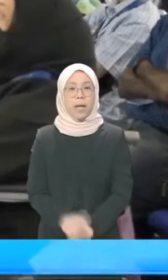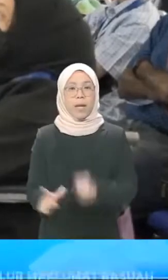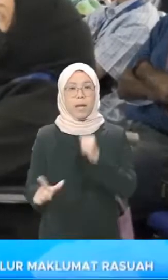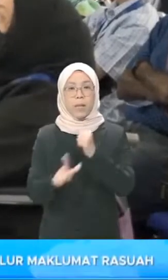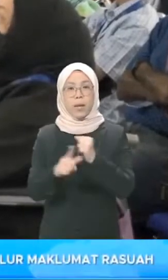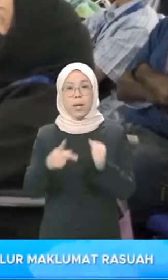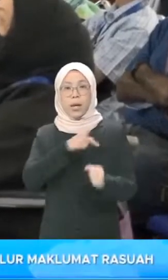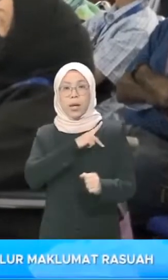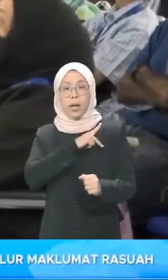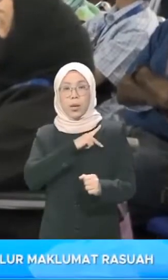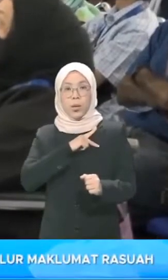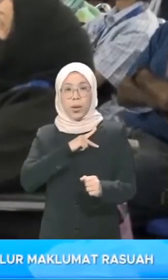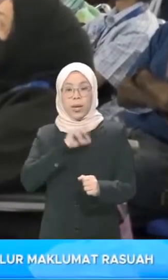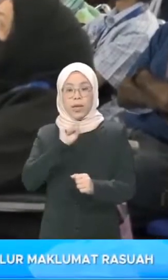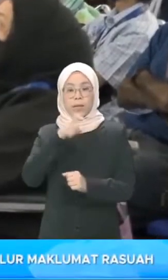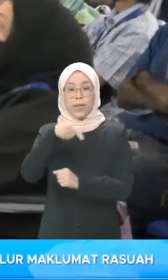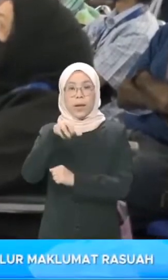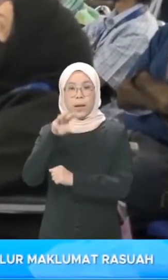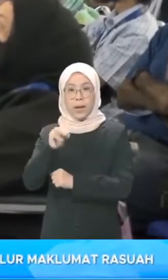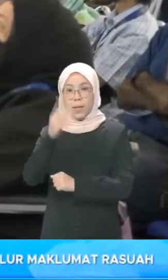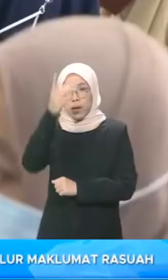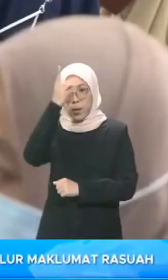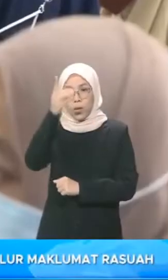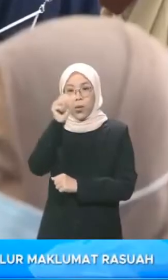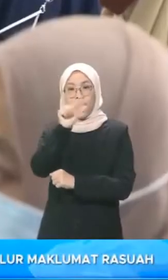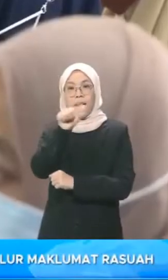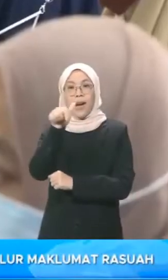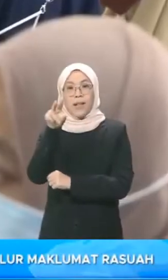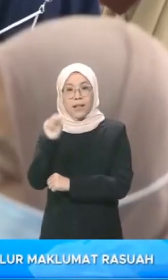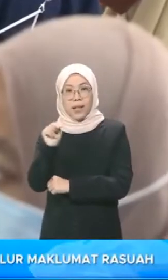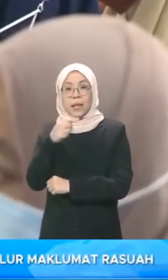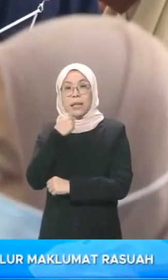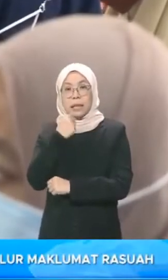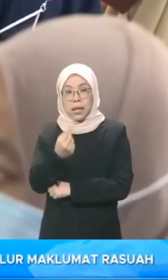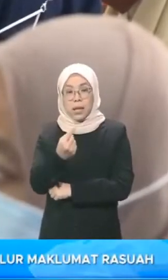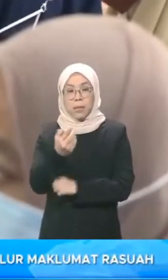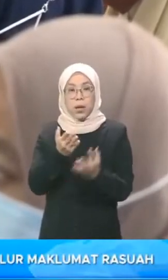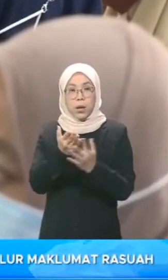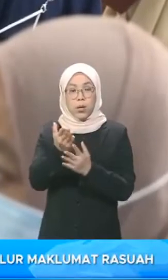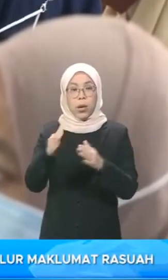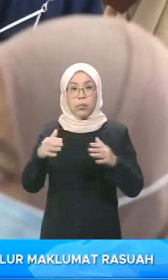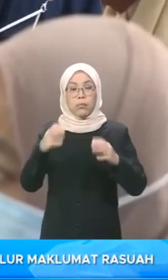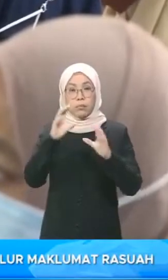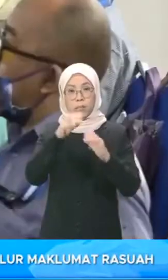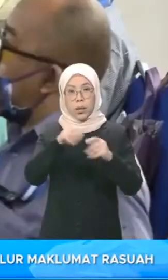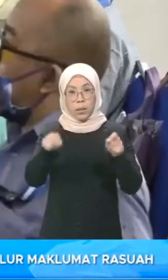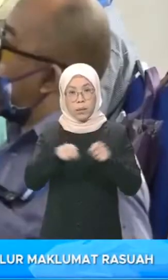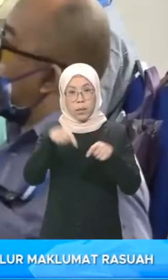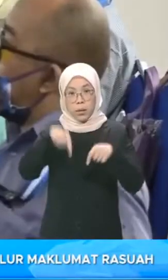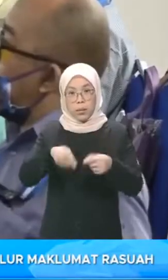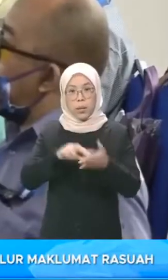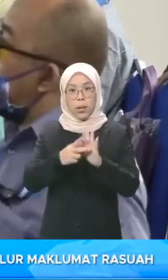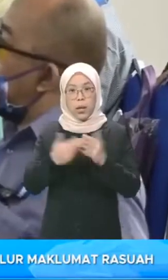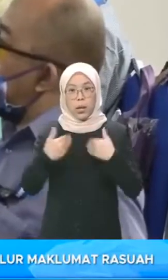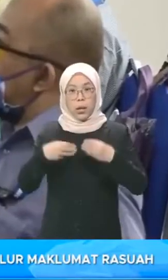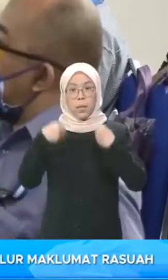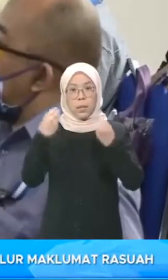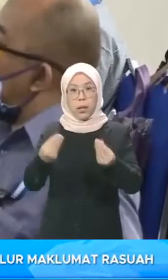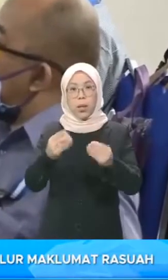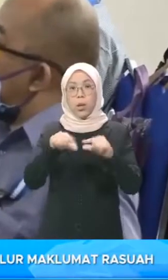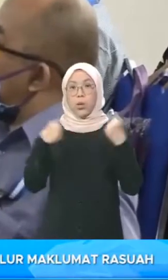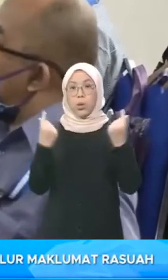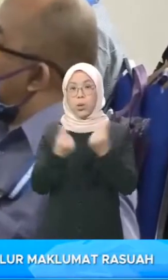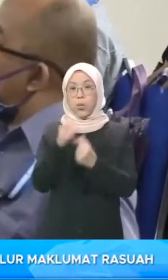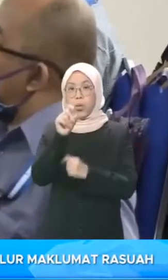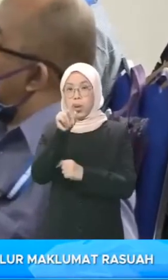Timbalan Ketua Pesuruhjaya SPRM, Datuk Seri Nur Azlan Muhammad Razali berkata, menerusi platform itu, pemberi maklumat dalam kalangan OKU